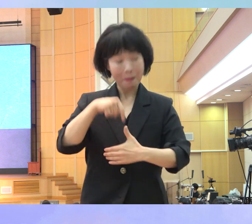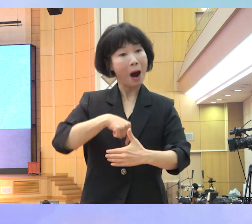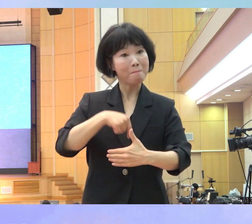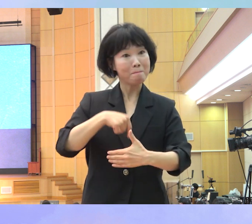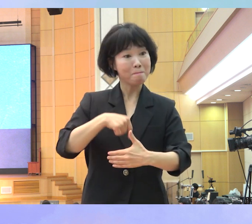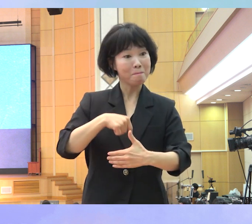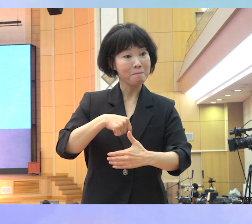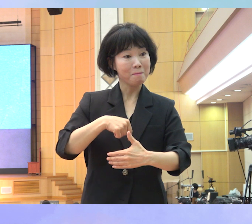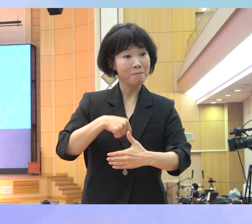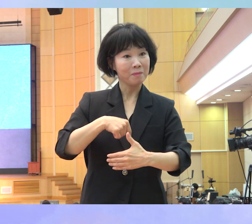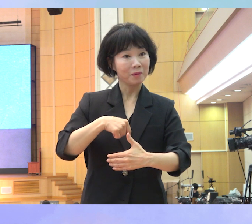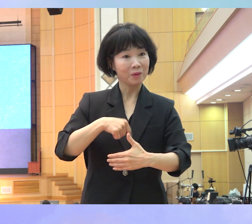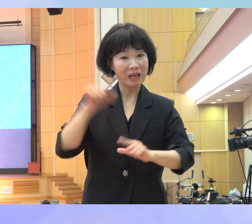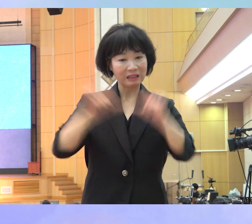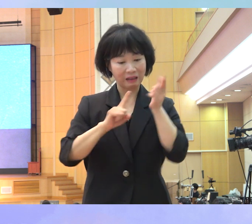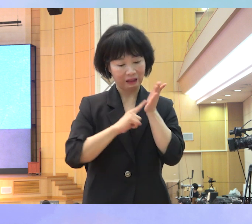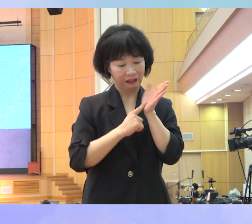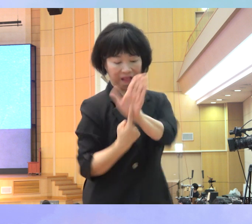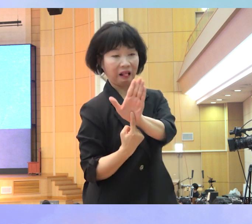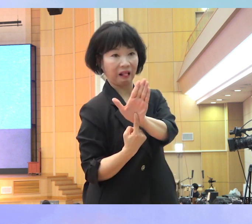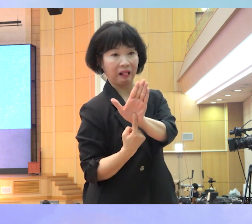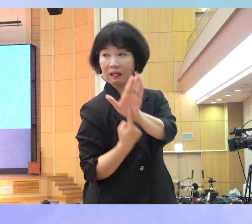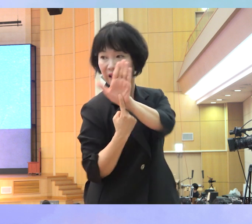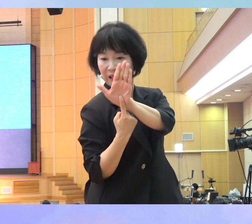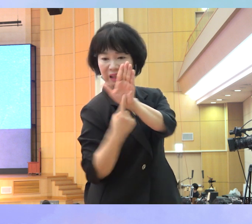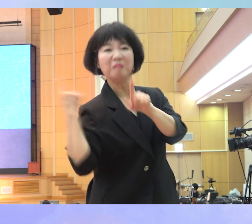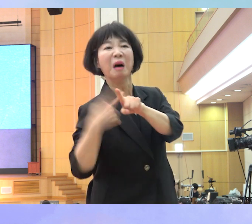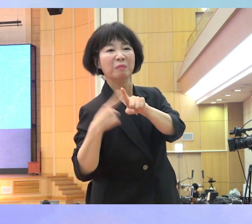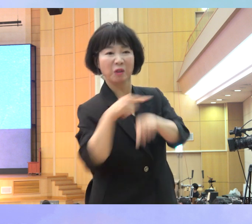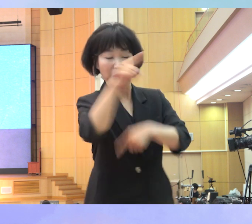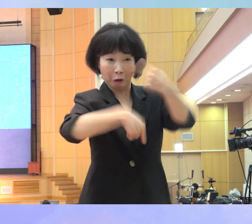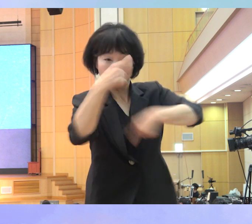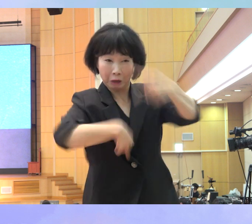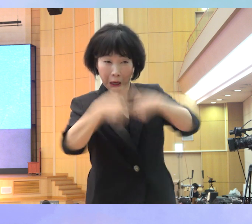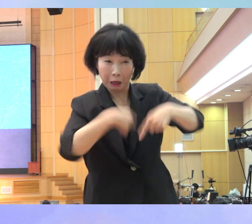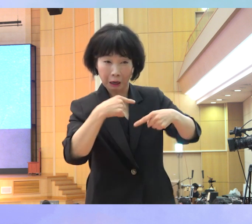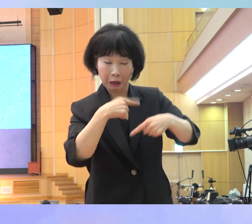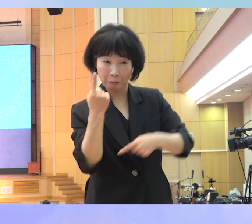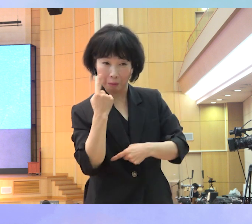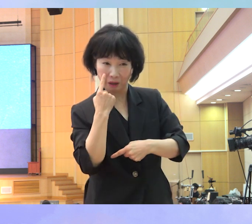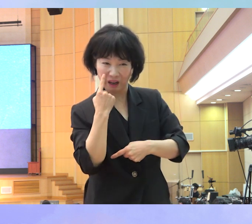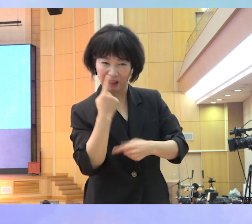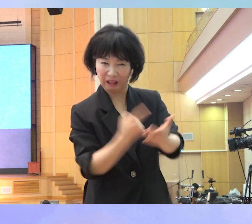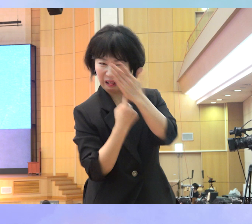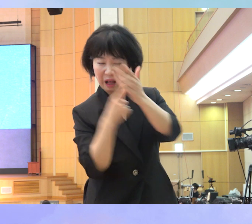마음의 상태다. 네, 이게 무슨 말이냐?